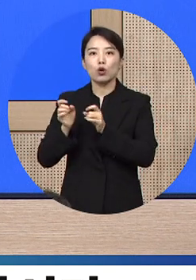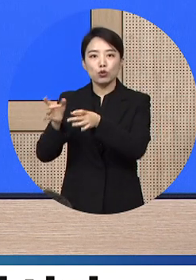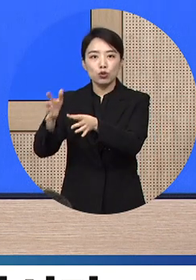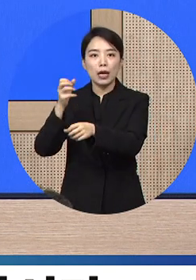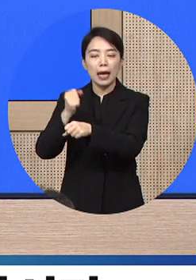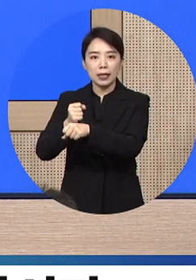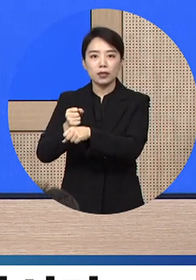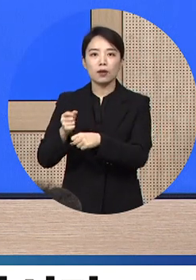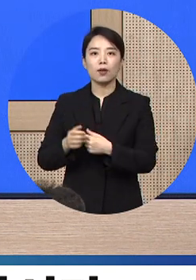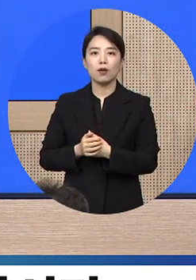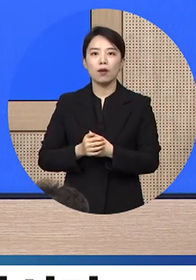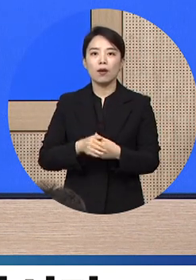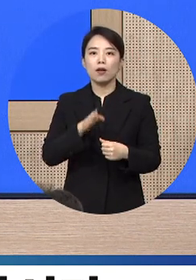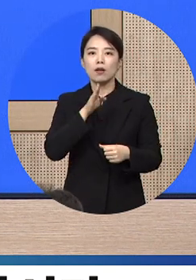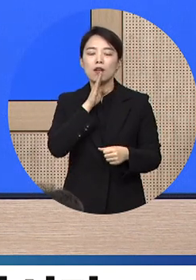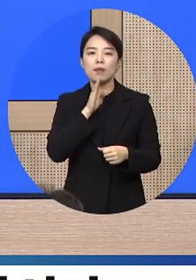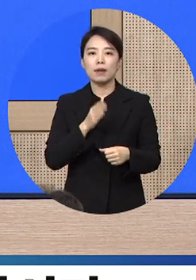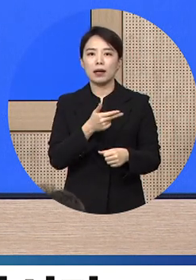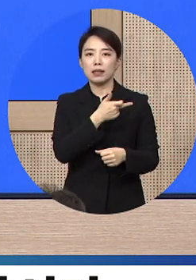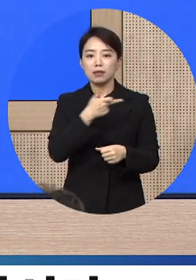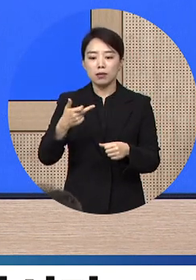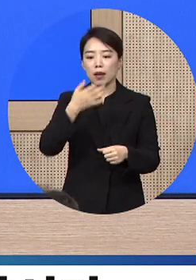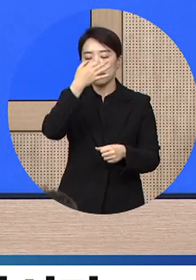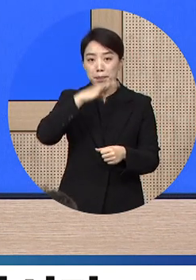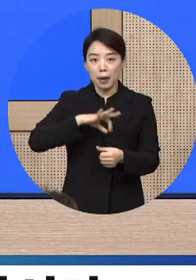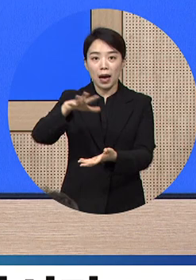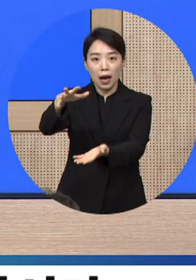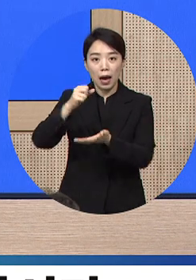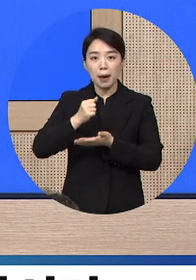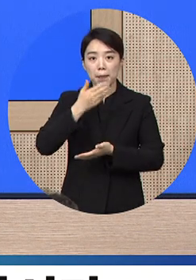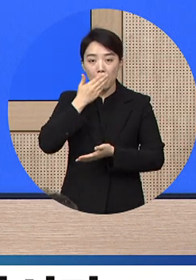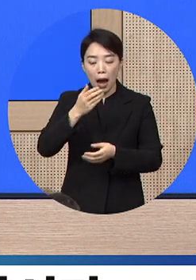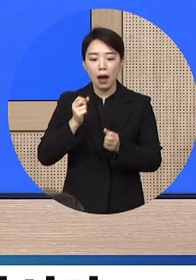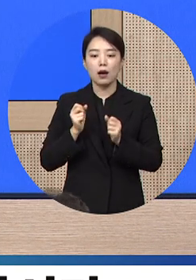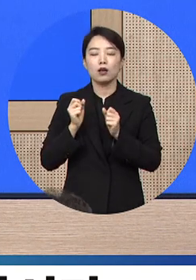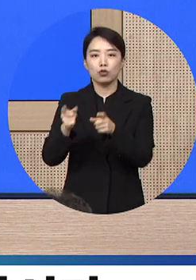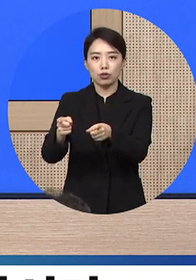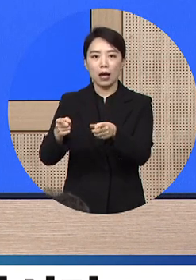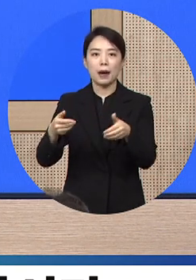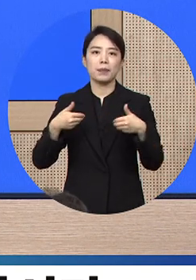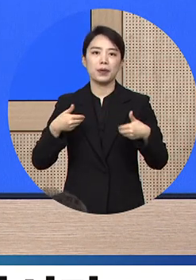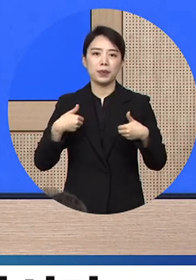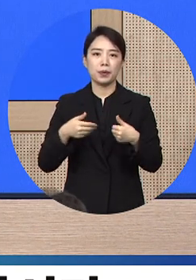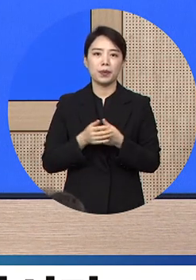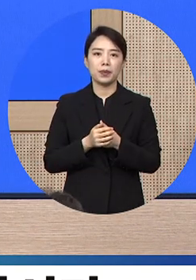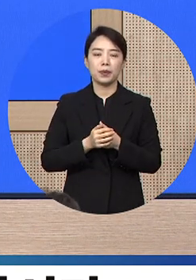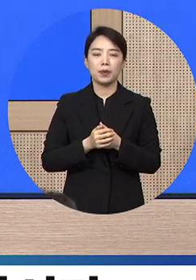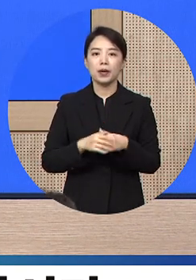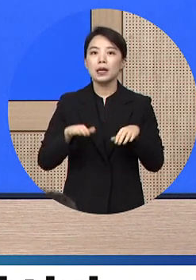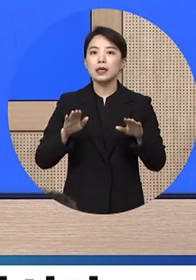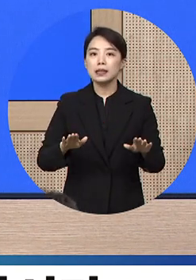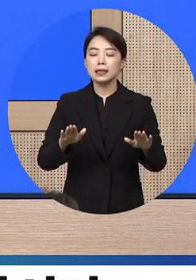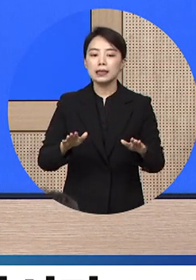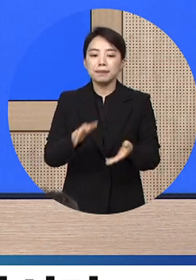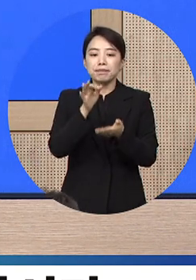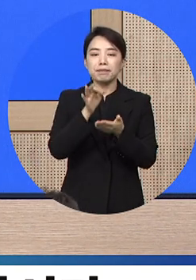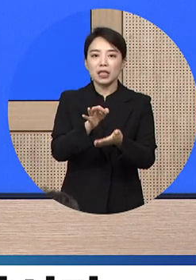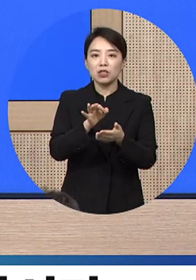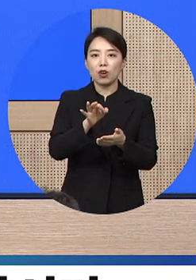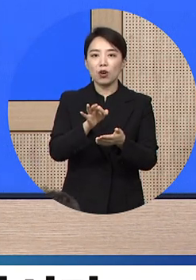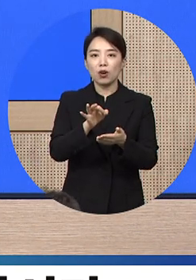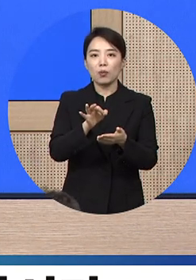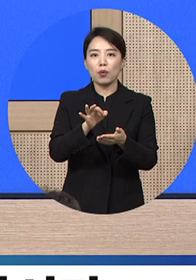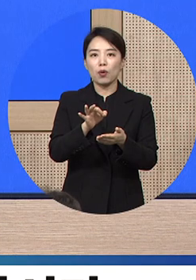중기 내에 정말로 큰 성과를 낼 수 있다면 그때 투자를 해야 됩니다. 이 두 가지 경우를 다 봐서라도 지금의 재정정책을